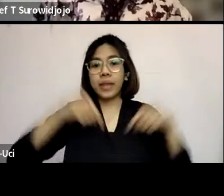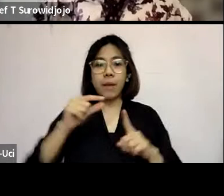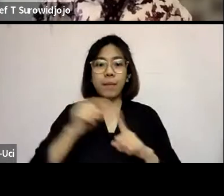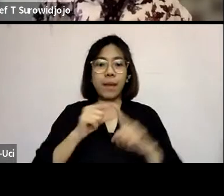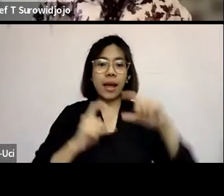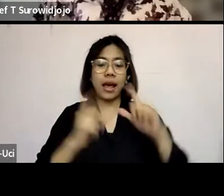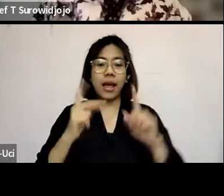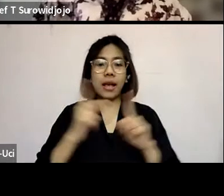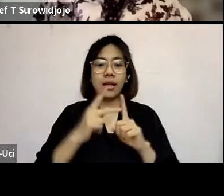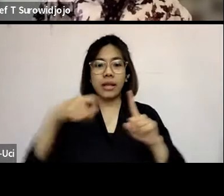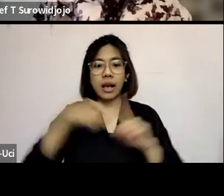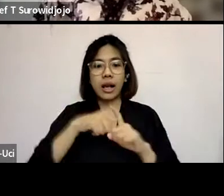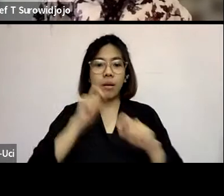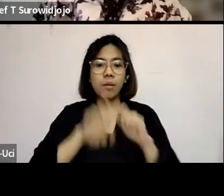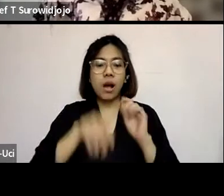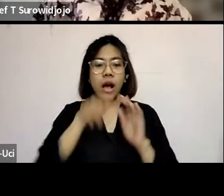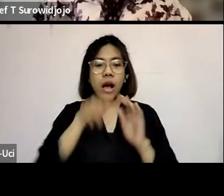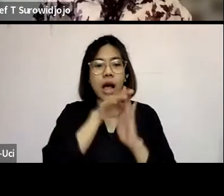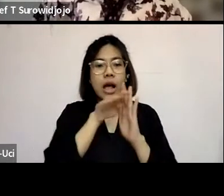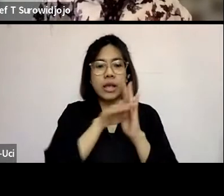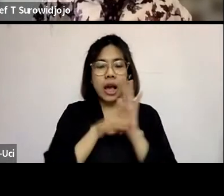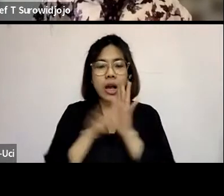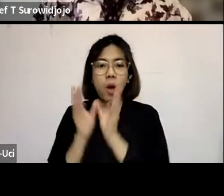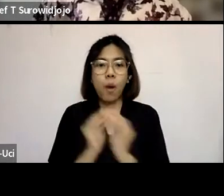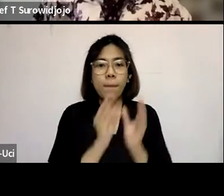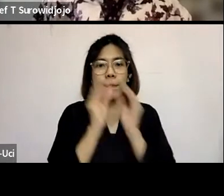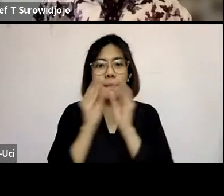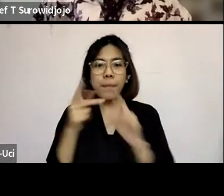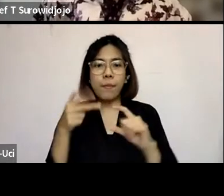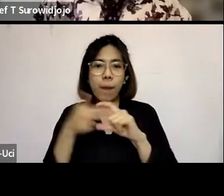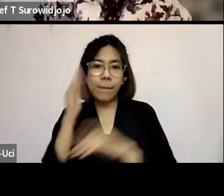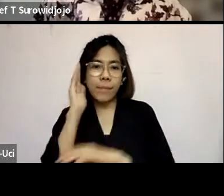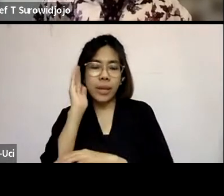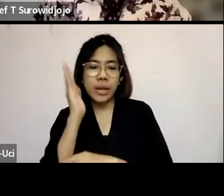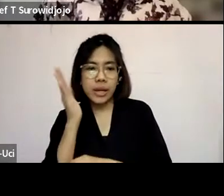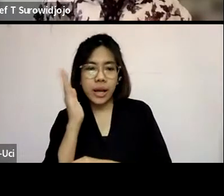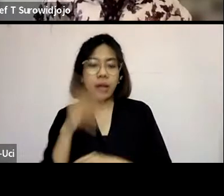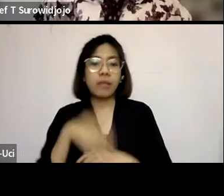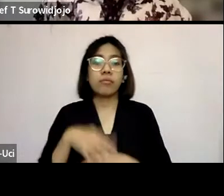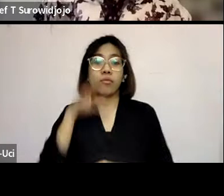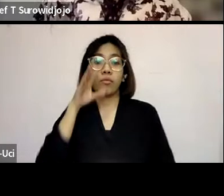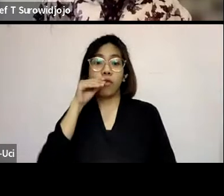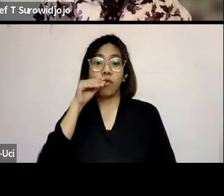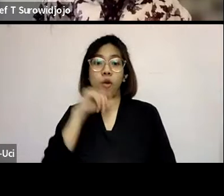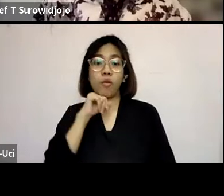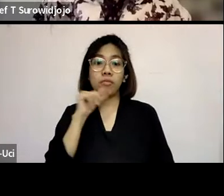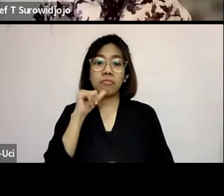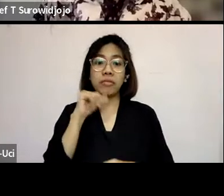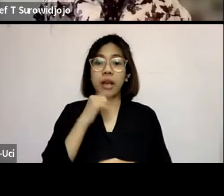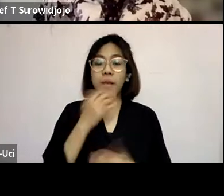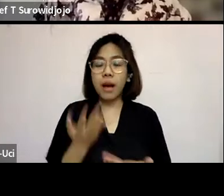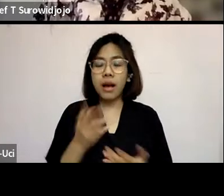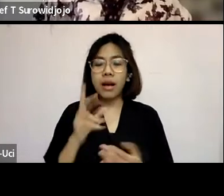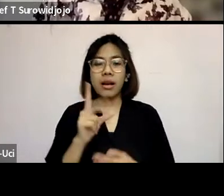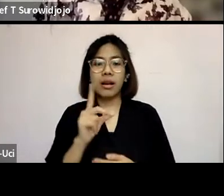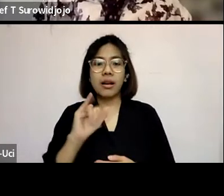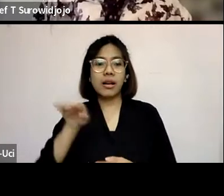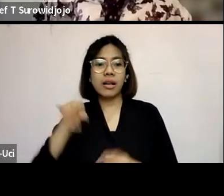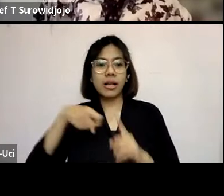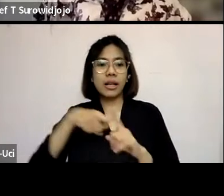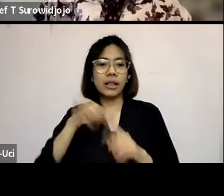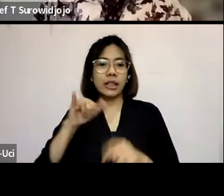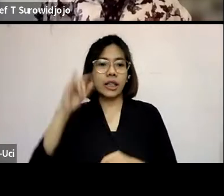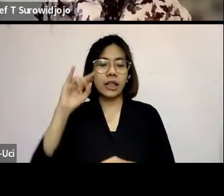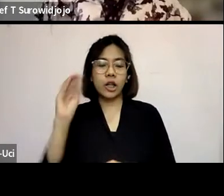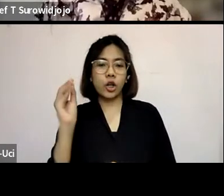fkp Perkenalkan nama saya Rizky argama ketua bidang studi dasar-dasar ilmu hukum di sekolah